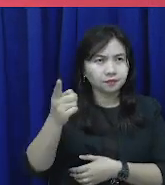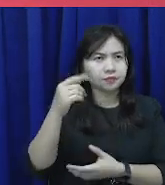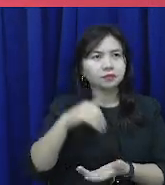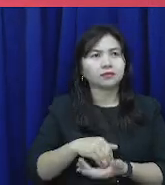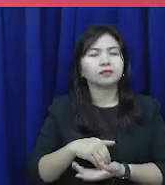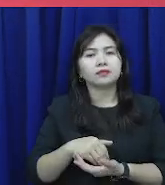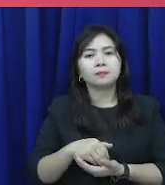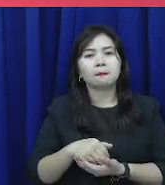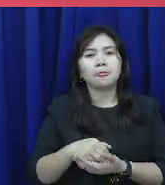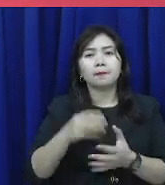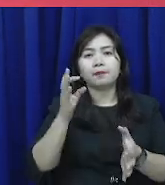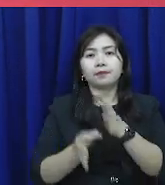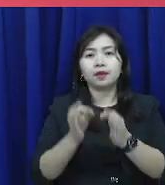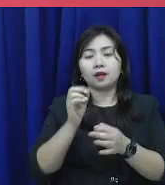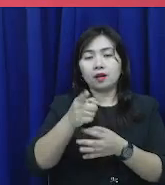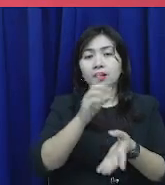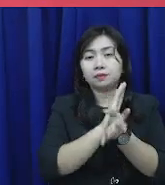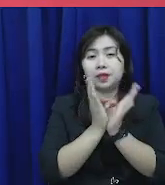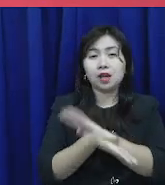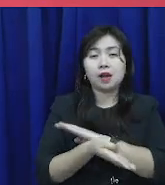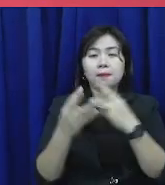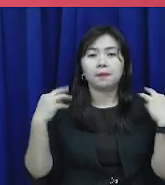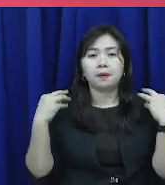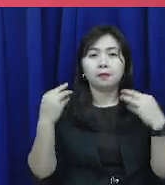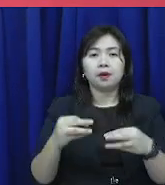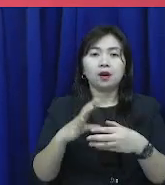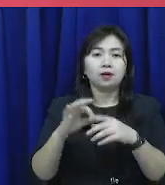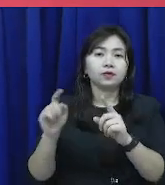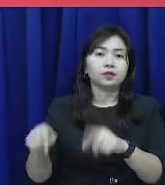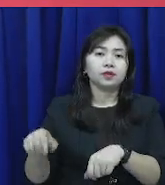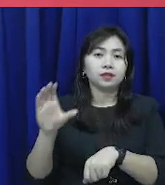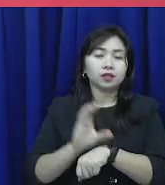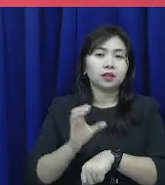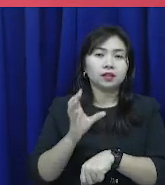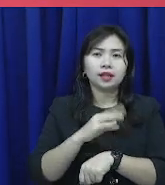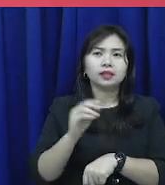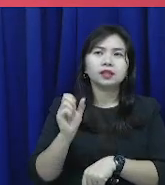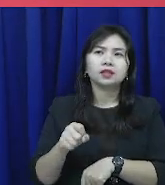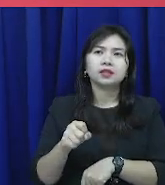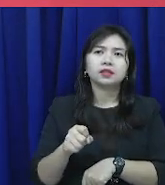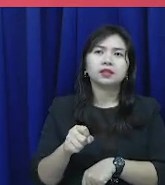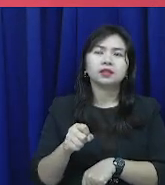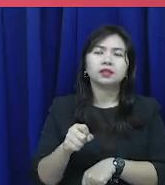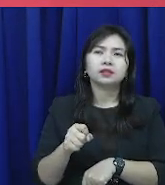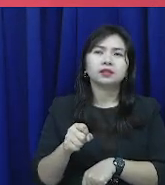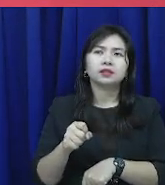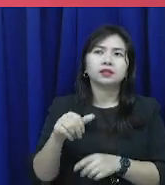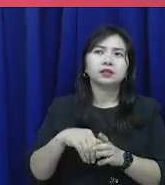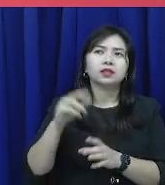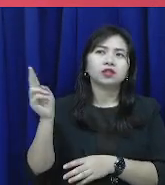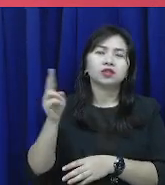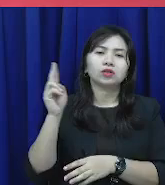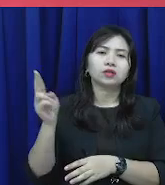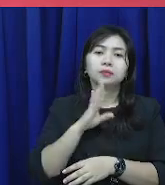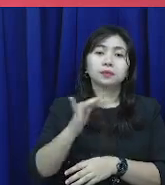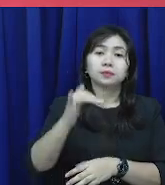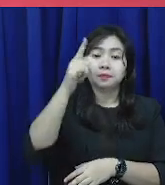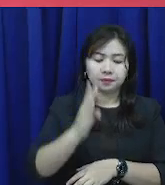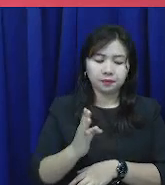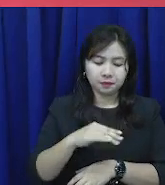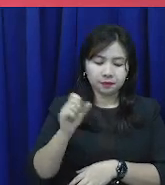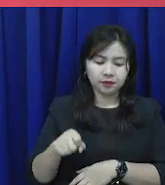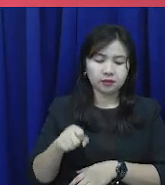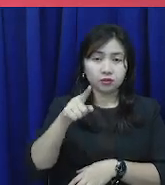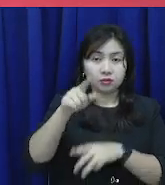ito pagka naging miyembro tayo ng ating simbahan at pagdating sa paggagamitan sa ng Diyos ay naghahanap ka pa ng